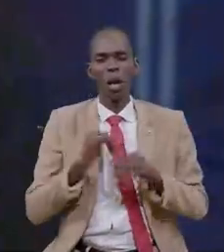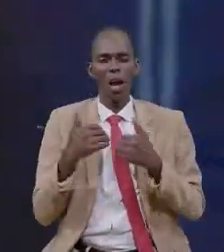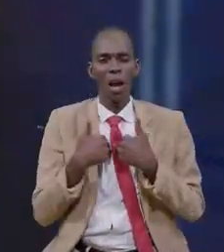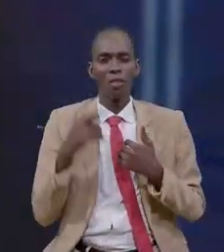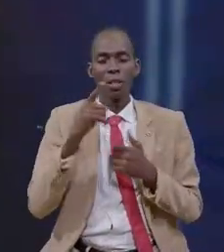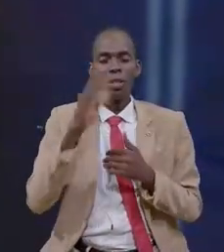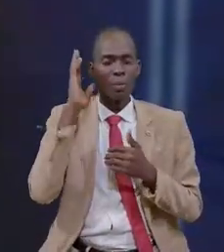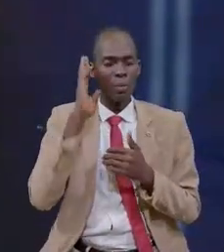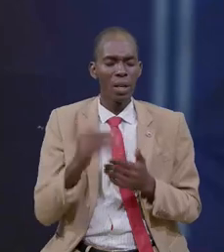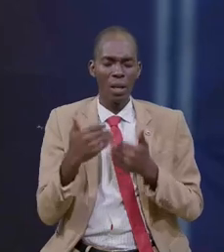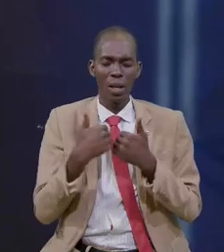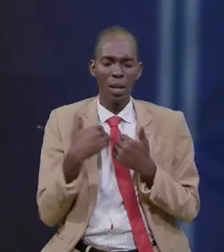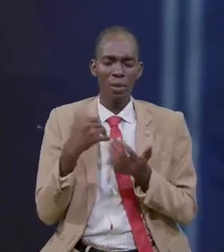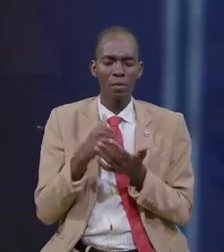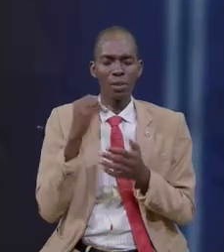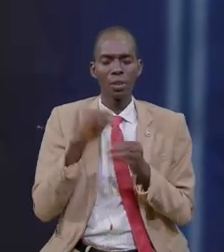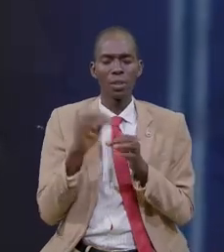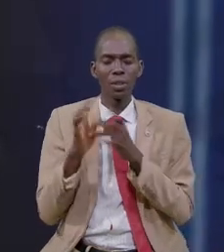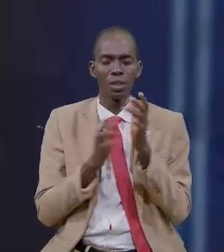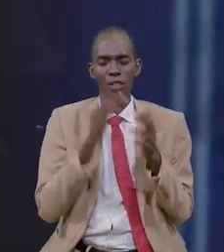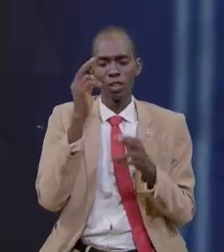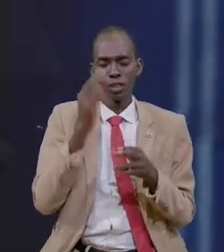Tu l'as au nom de Jésus.